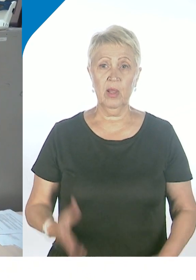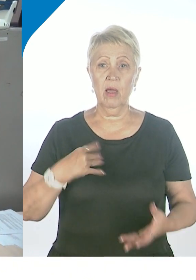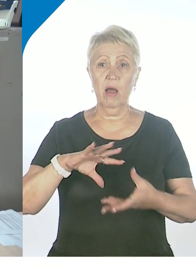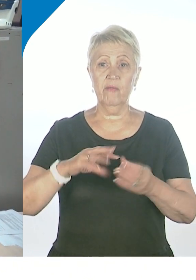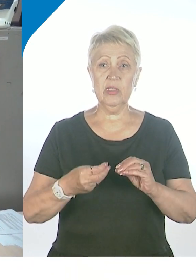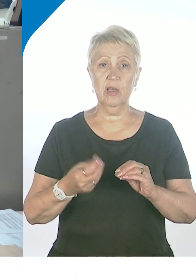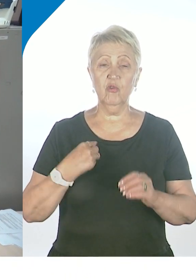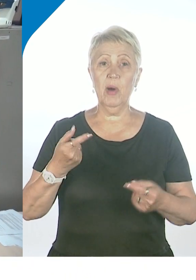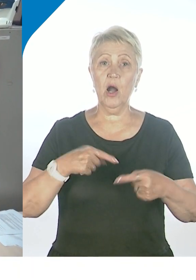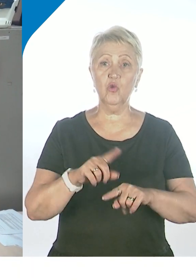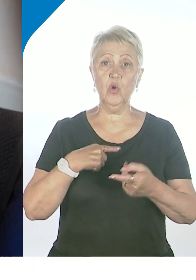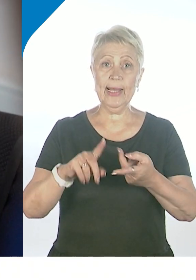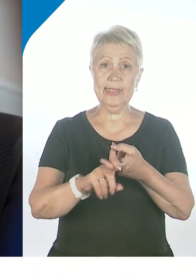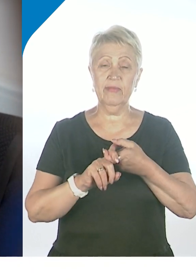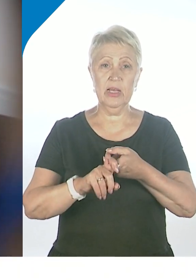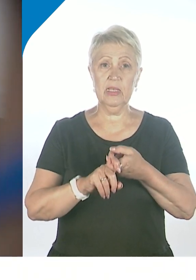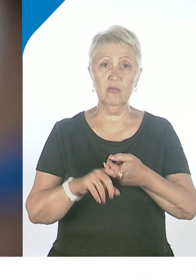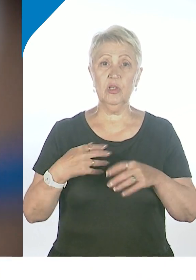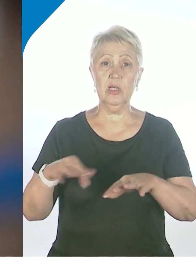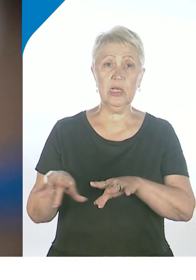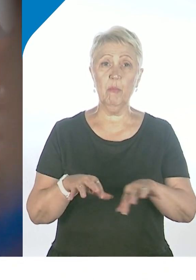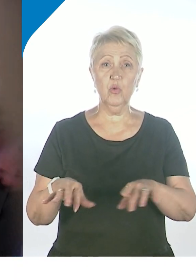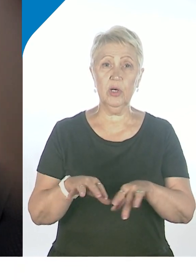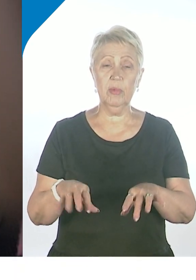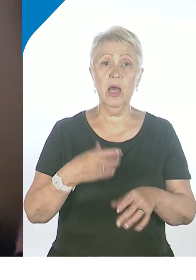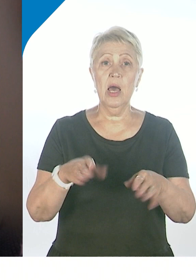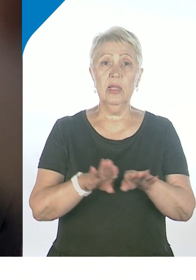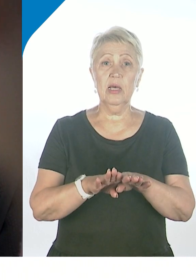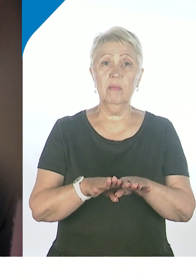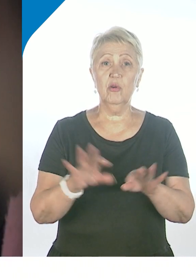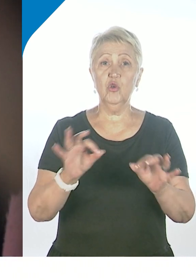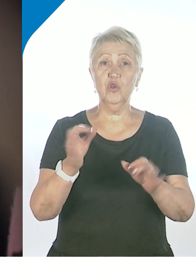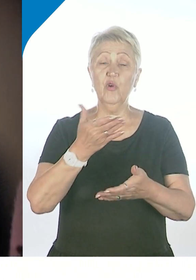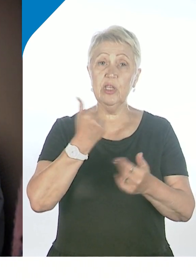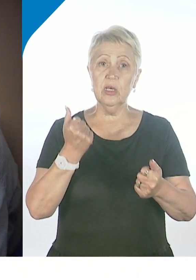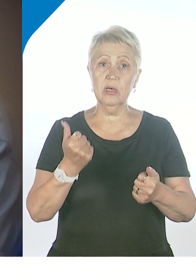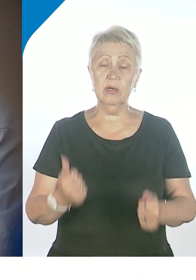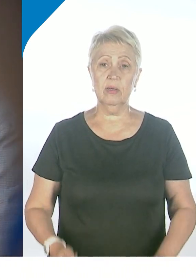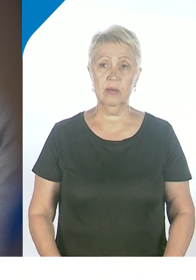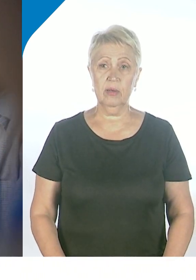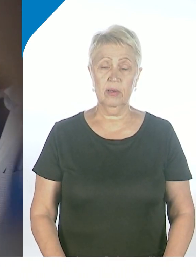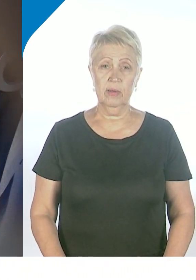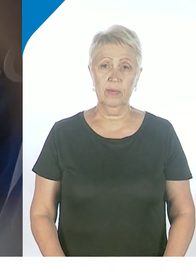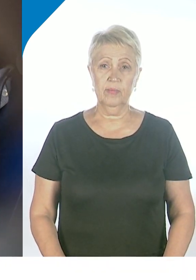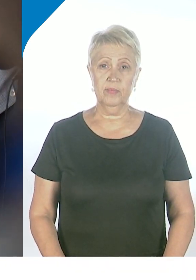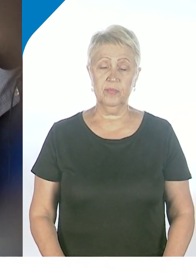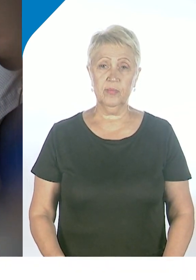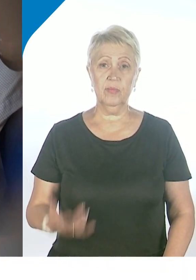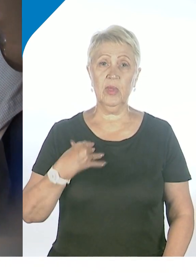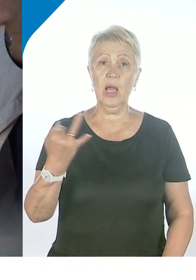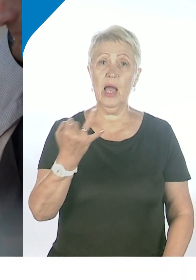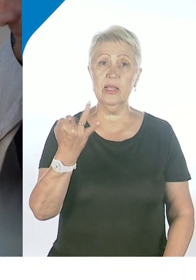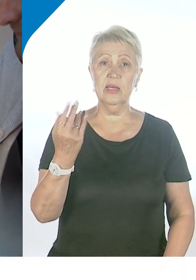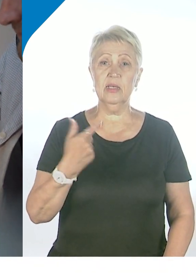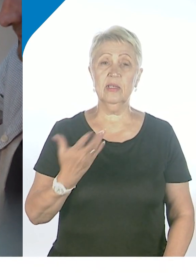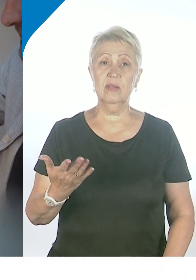связаны там с компьютером, да, образно, там наглядности никакой нет, поэтому именно интерес вряд